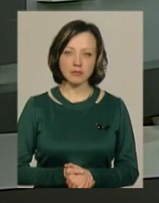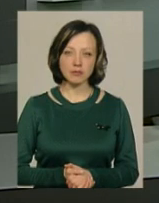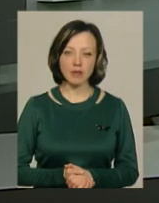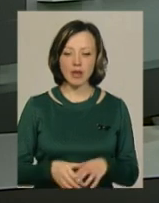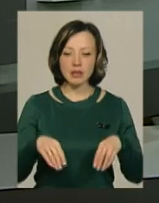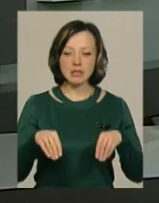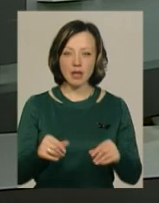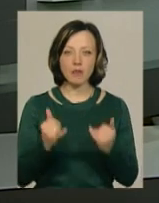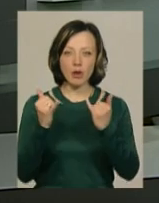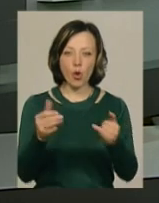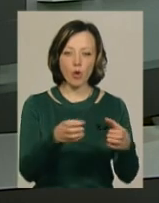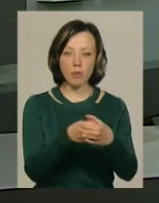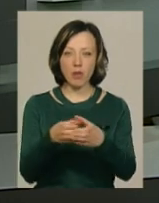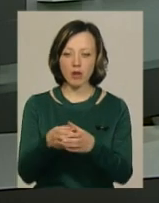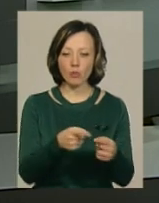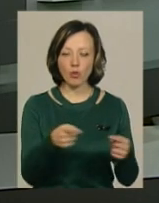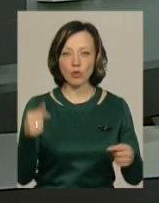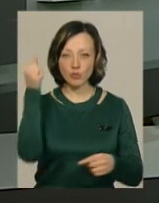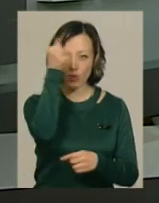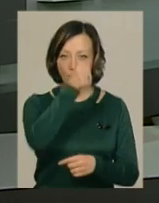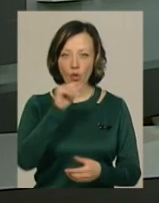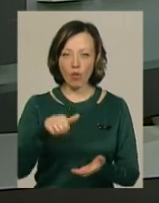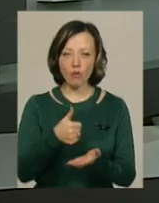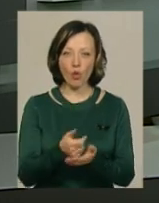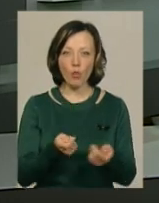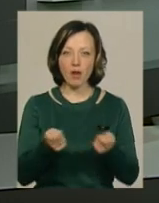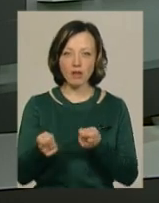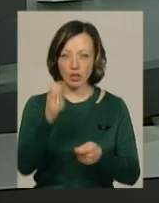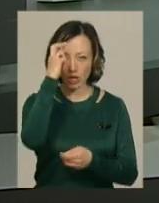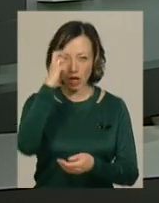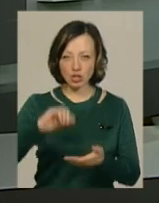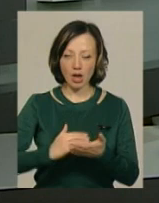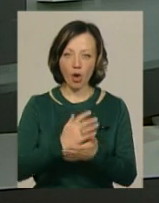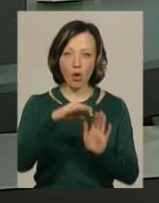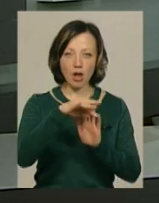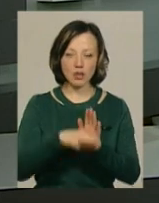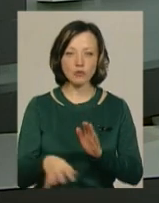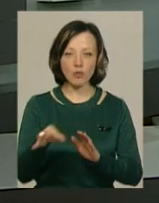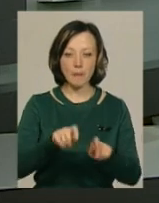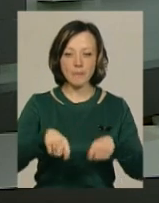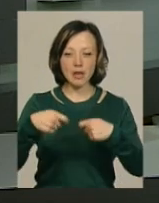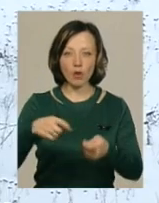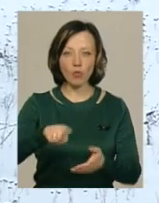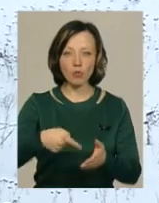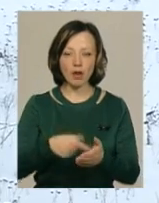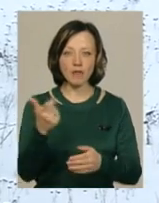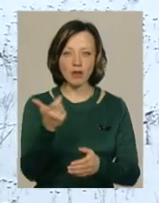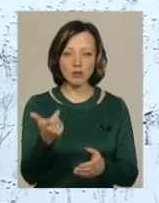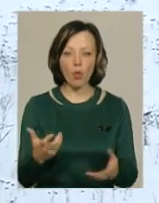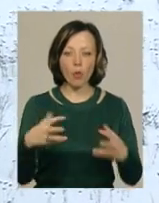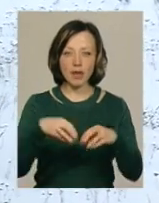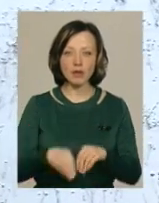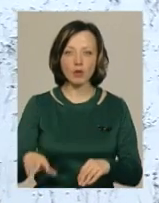Землі громадам. Протягом року головне управління Держгеокадастру в області має передати з державної в комунальну власність об'єднаних територіальних